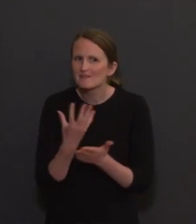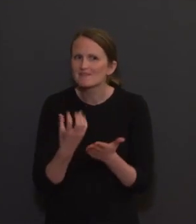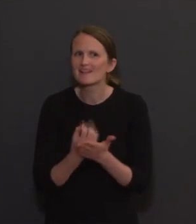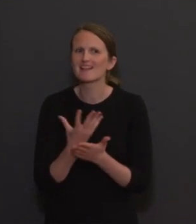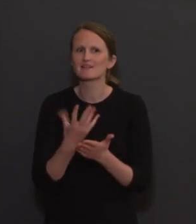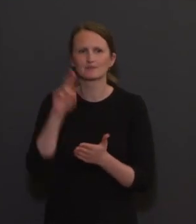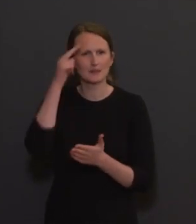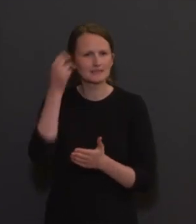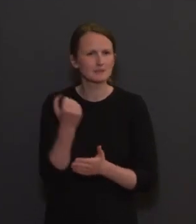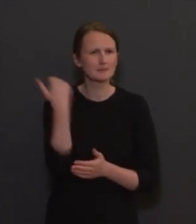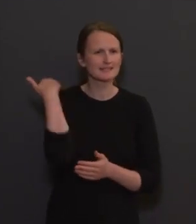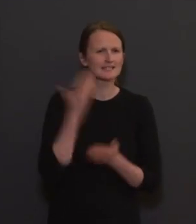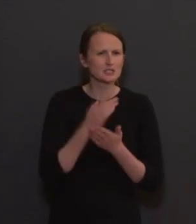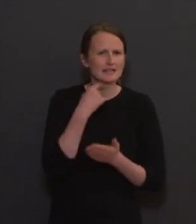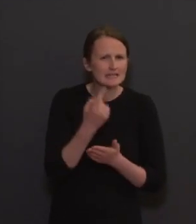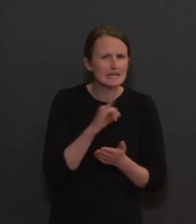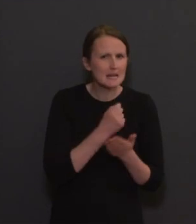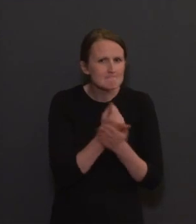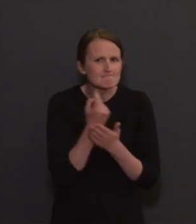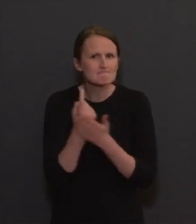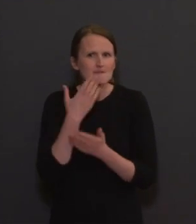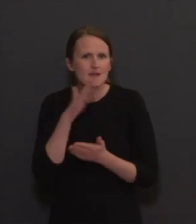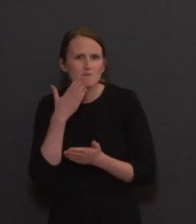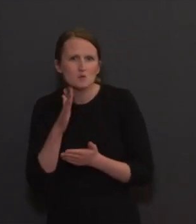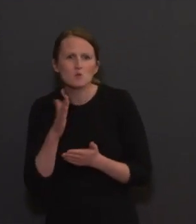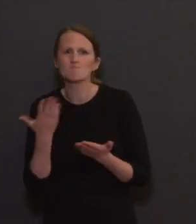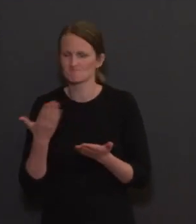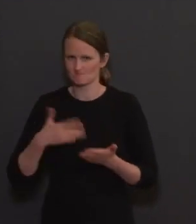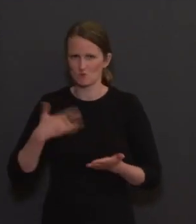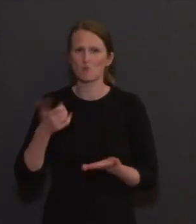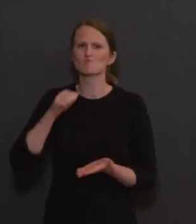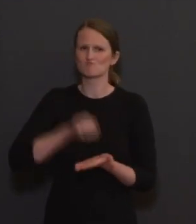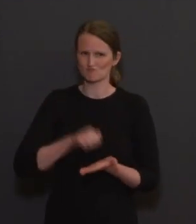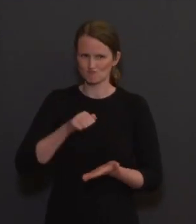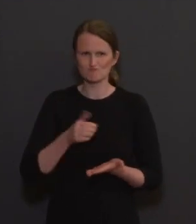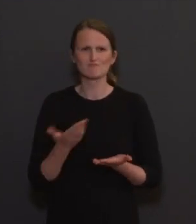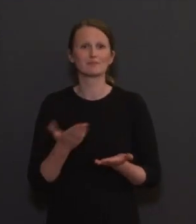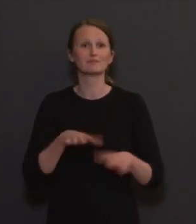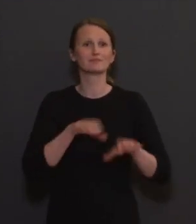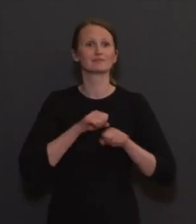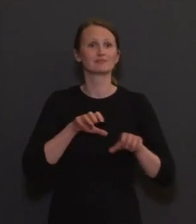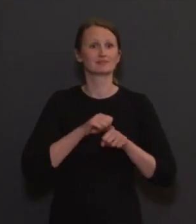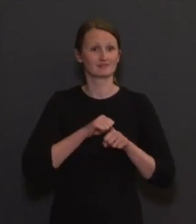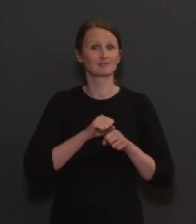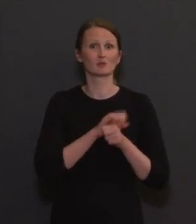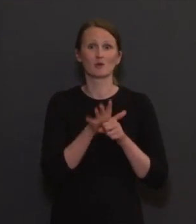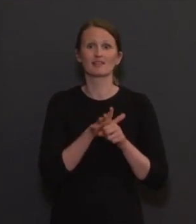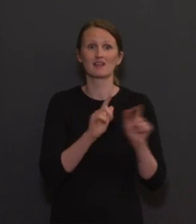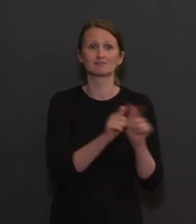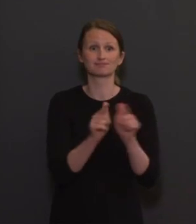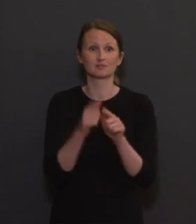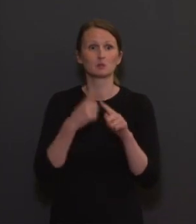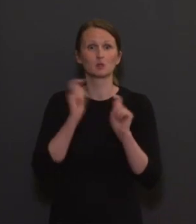passée. À la fois, le nombre d'infections et le nombre d'hospitalisations continuent à